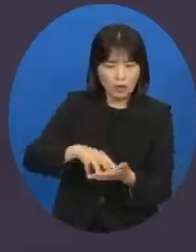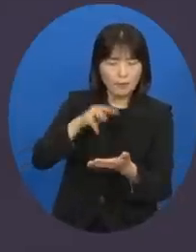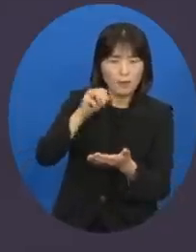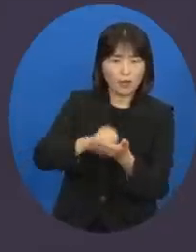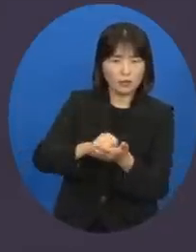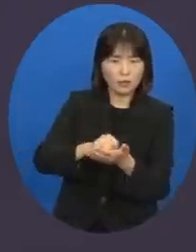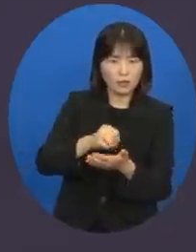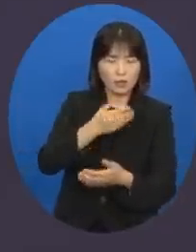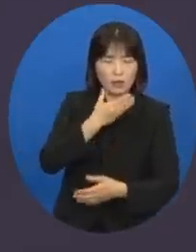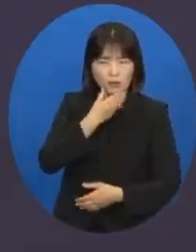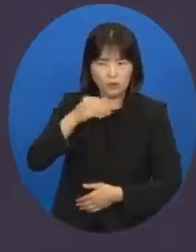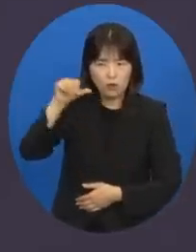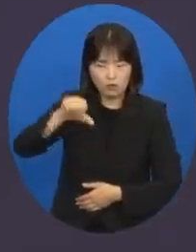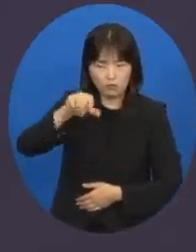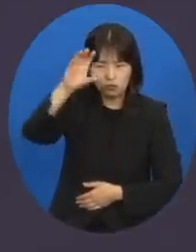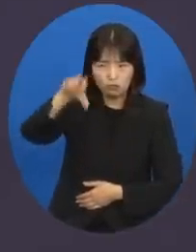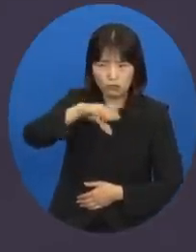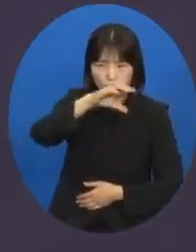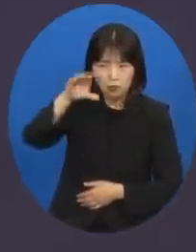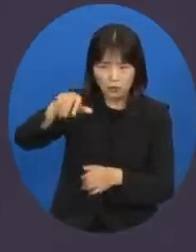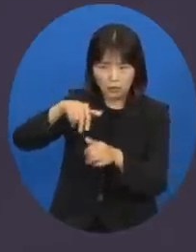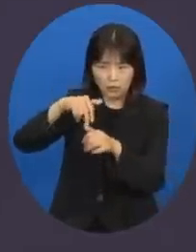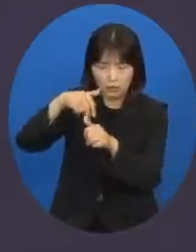상징인 십자가에서 죽을 수가 있어.